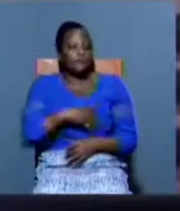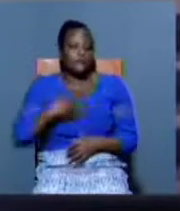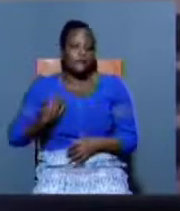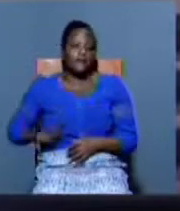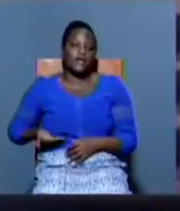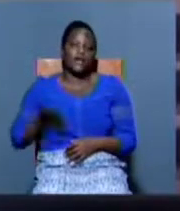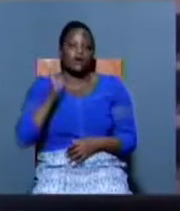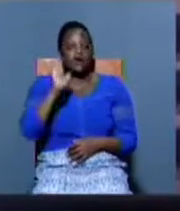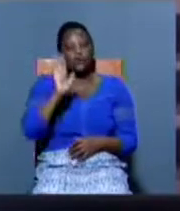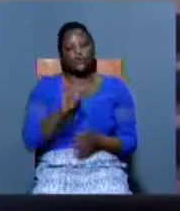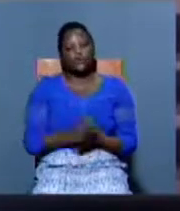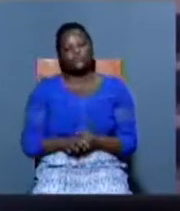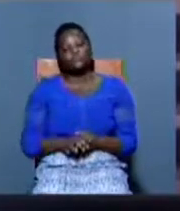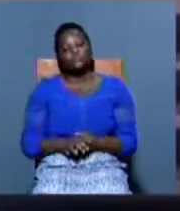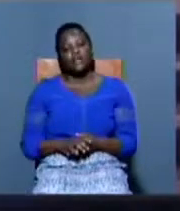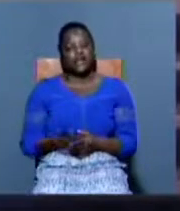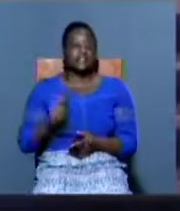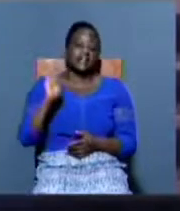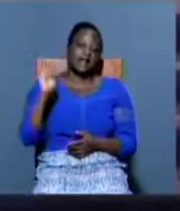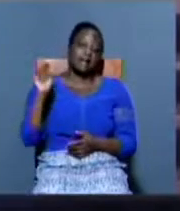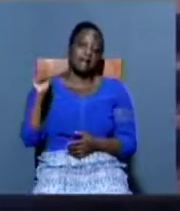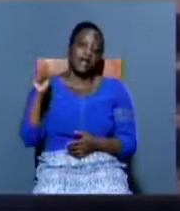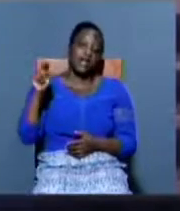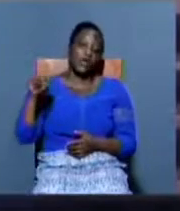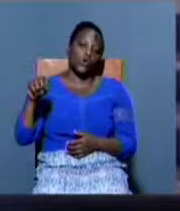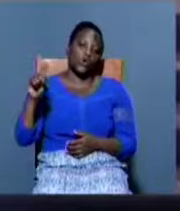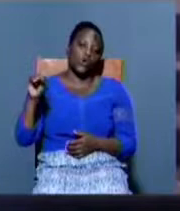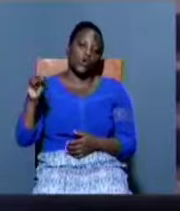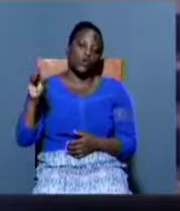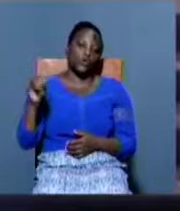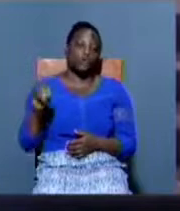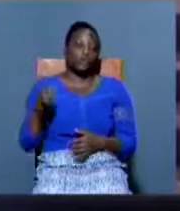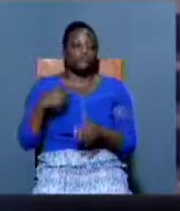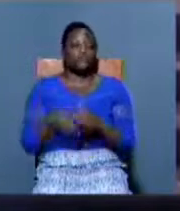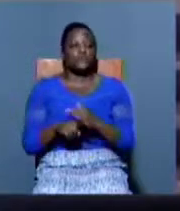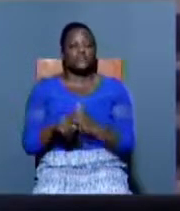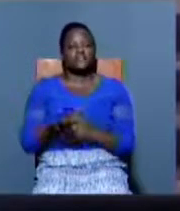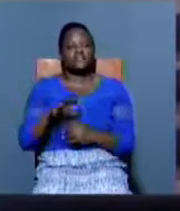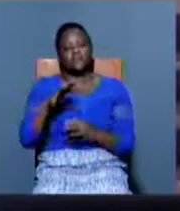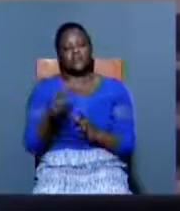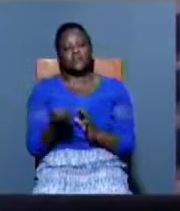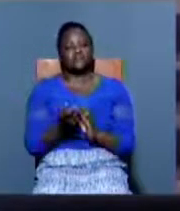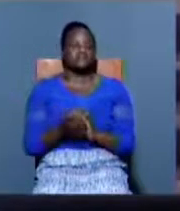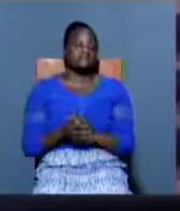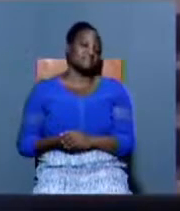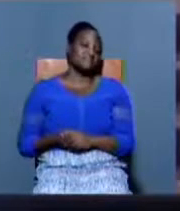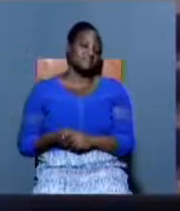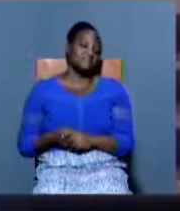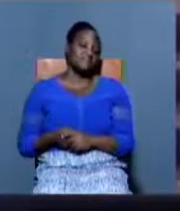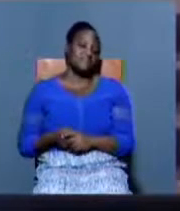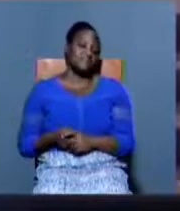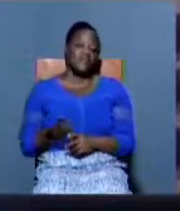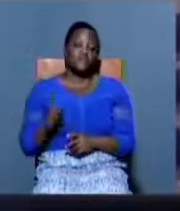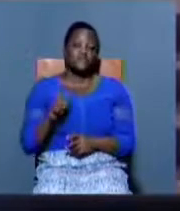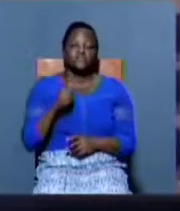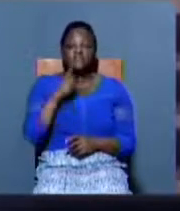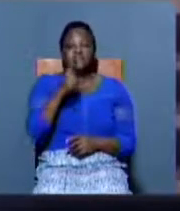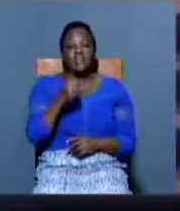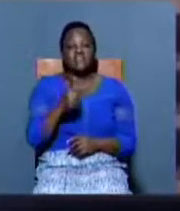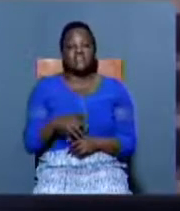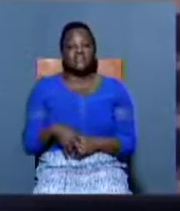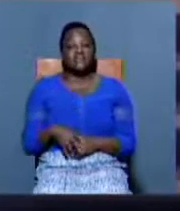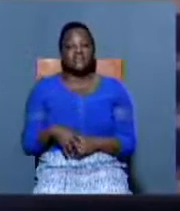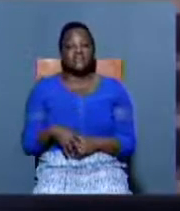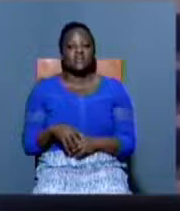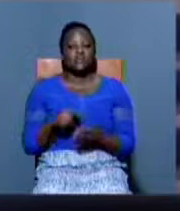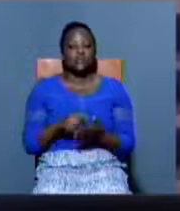Bando muunge la mwezi mzima. Si anaingiaga WhatsApp mama, muunge bando la nini? Na usimtajie duka. Unajua kuna wanaume wanatoa pesa na kutajia